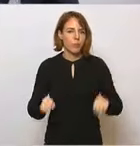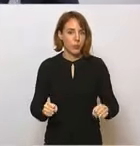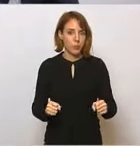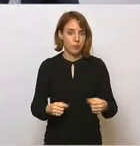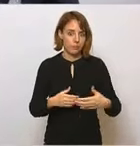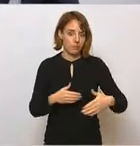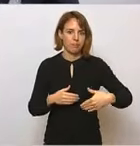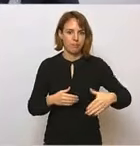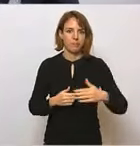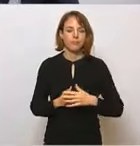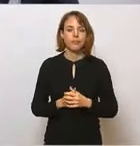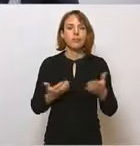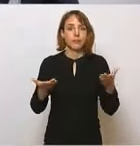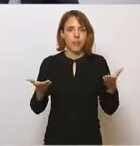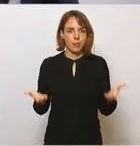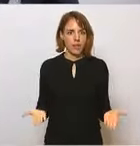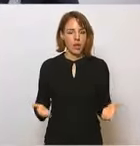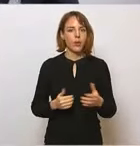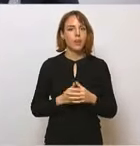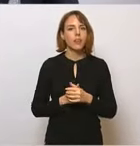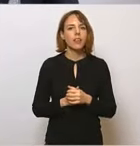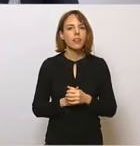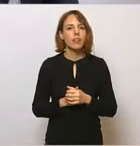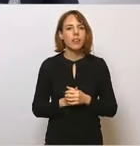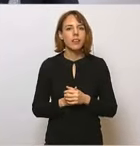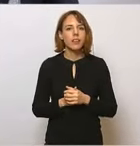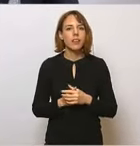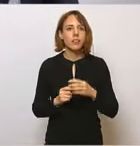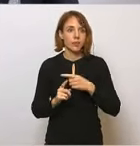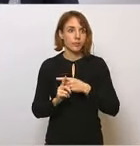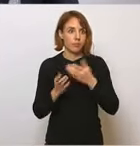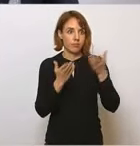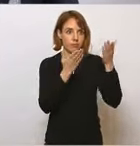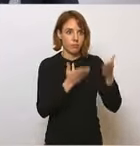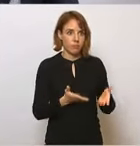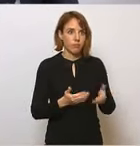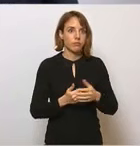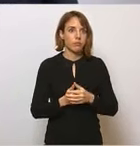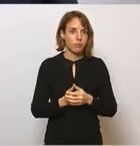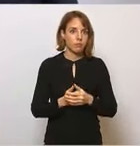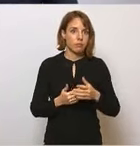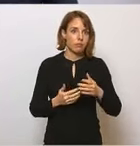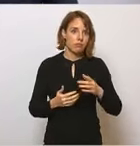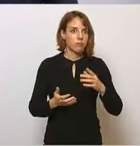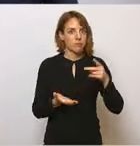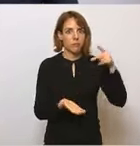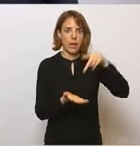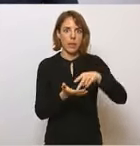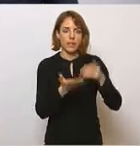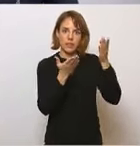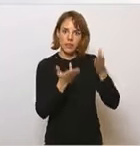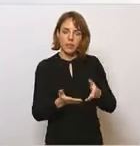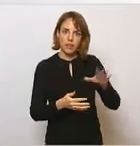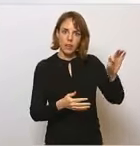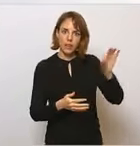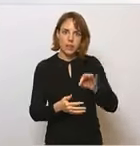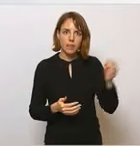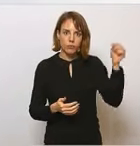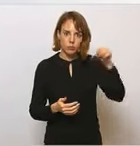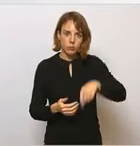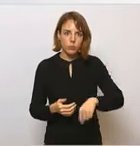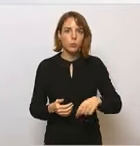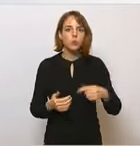minutes. Mais je voudrais maintenant me tourner vers Megan Di Muzio, qui nous fait l'honneur d'être à Paris et qui